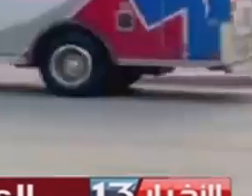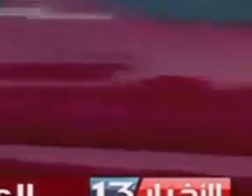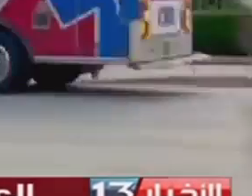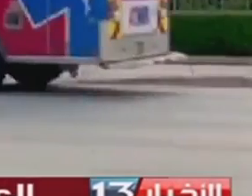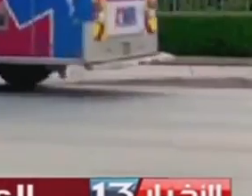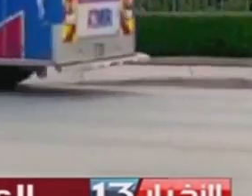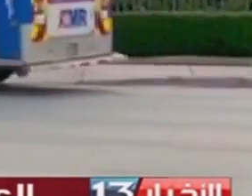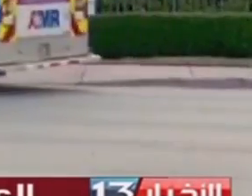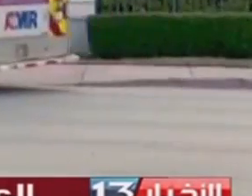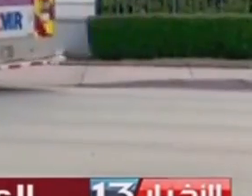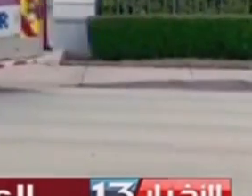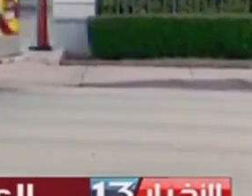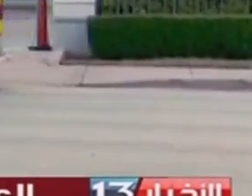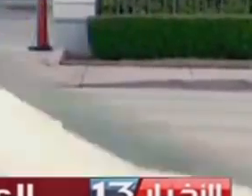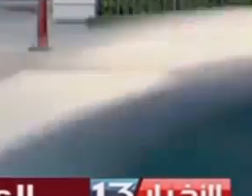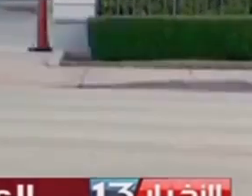ثبوت تورطها في ذلك.